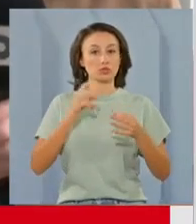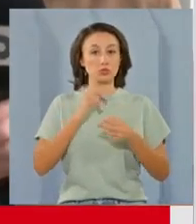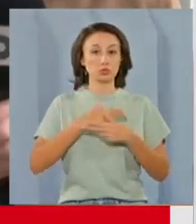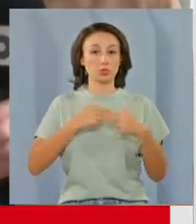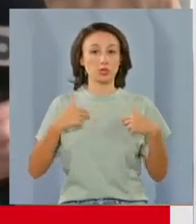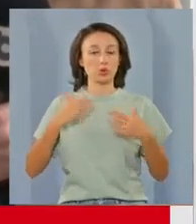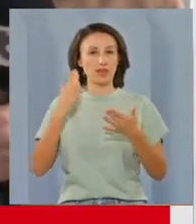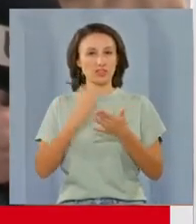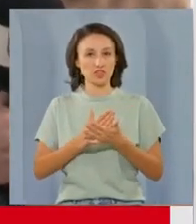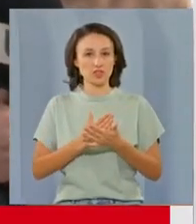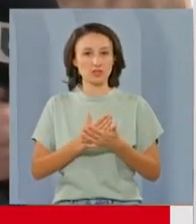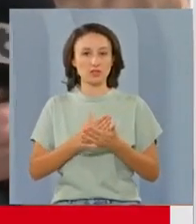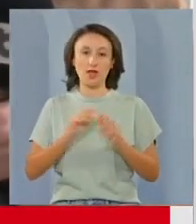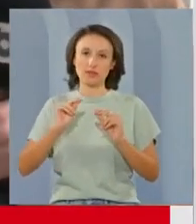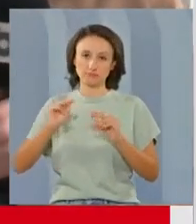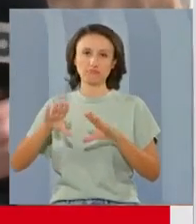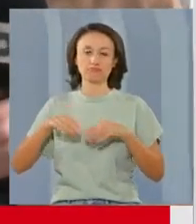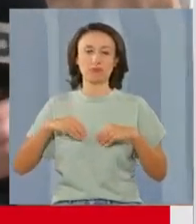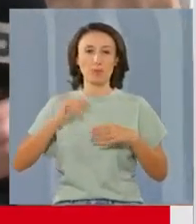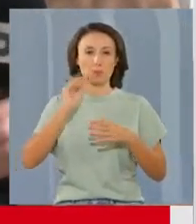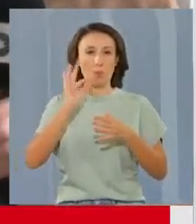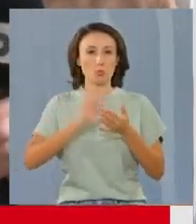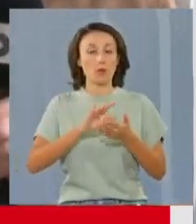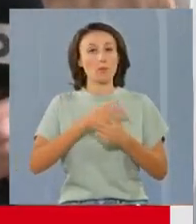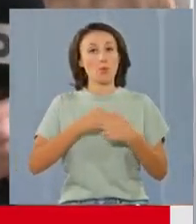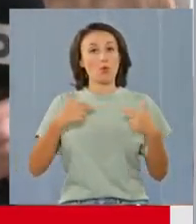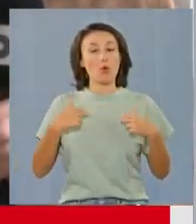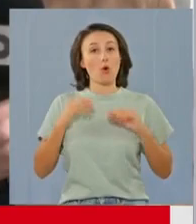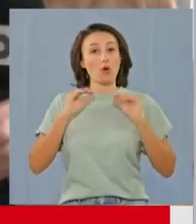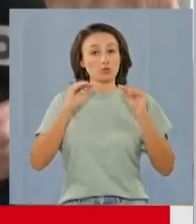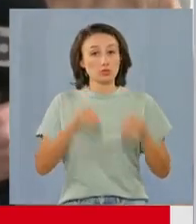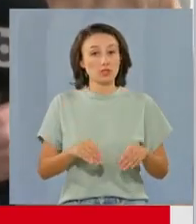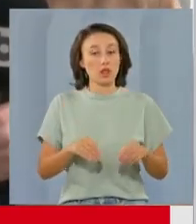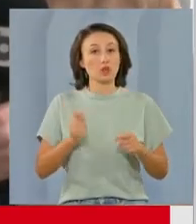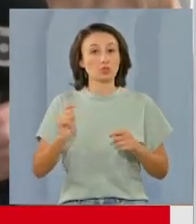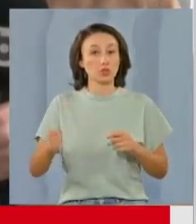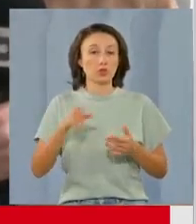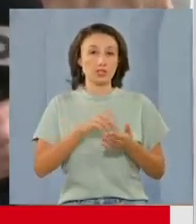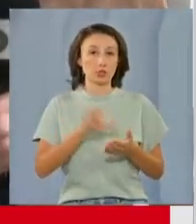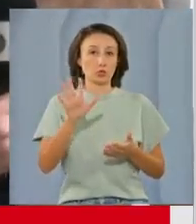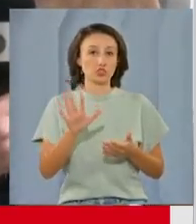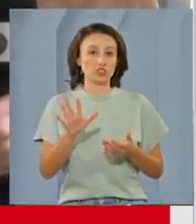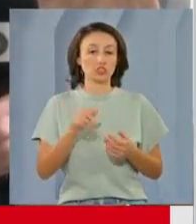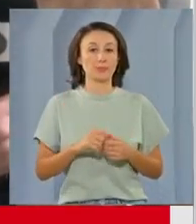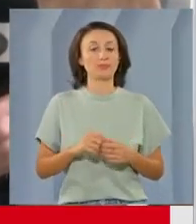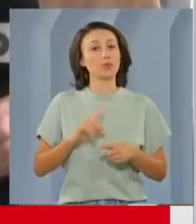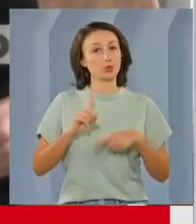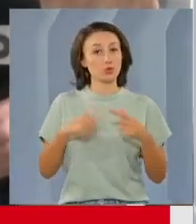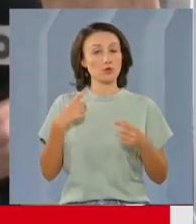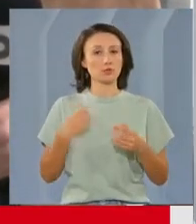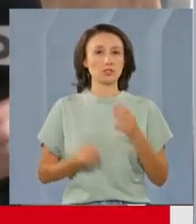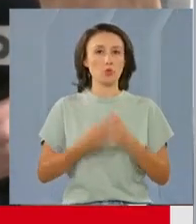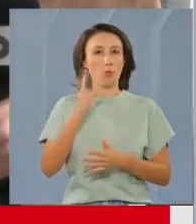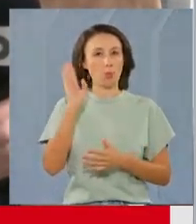judecătorul a luat decizia de a admite propunerea făcută de procurori. Ei au ajuns, vă reamintesc, la judecătoria sectorului 5 după ce au fost din